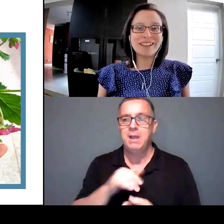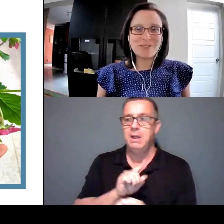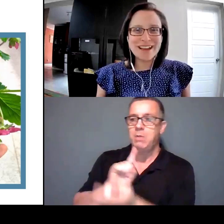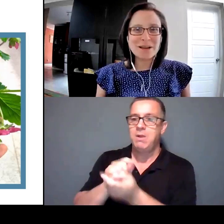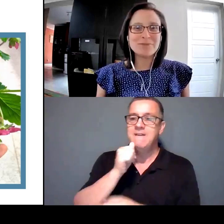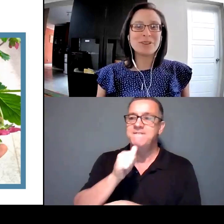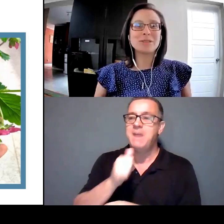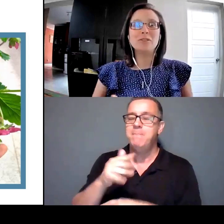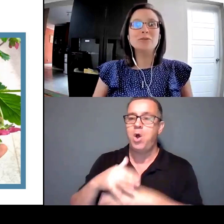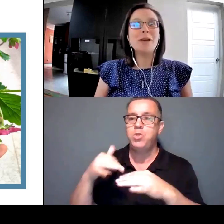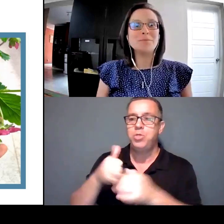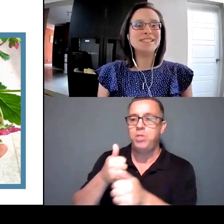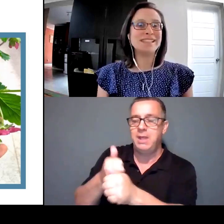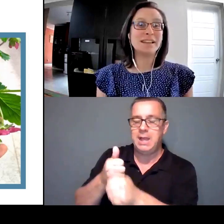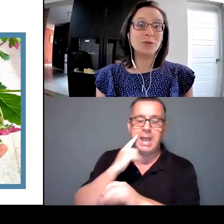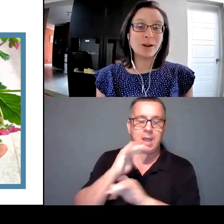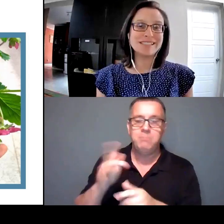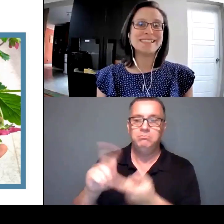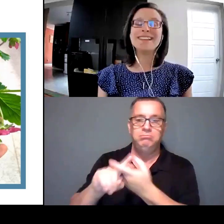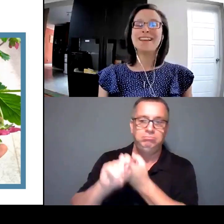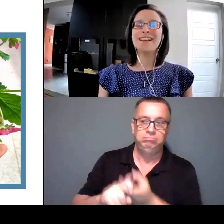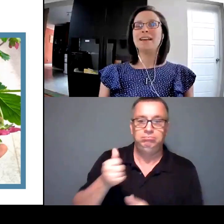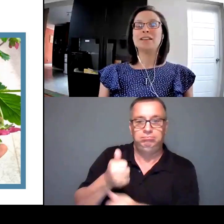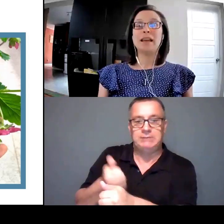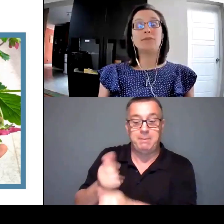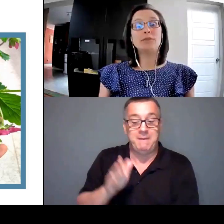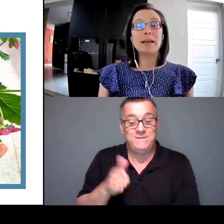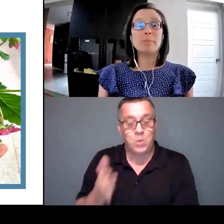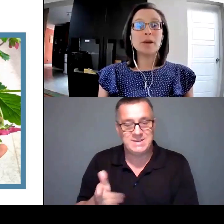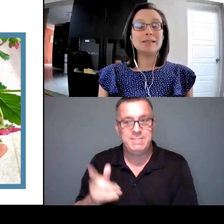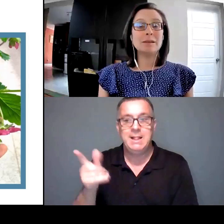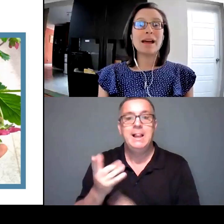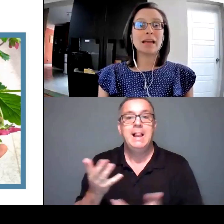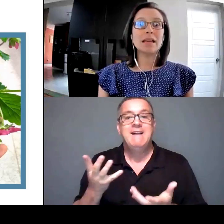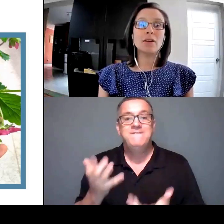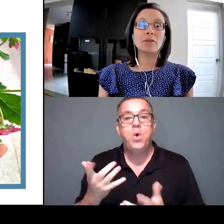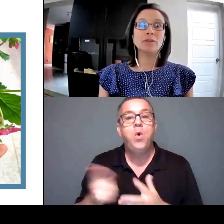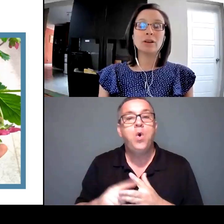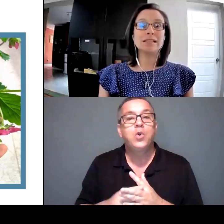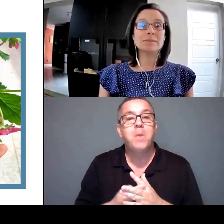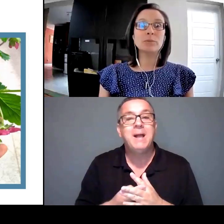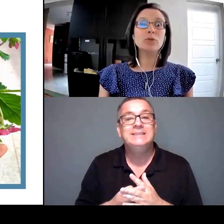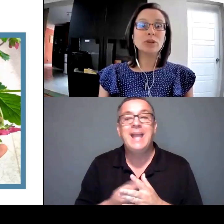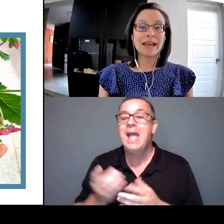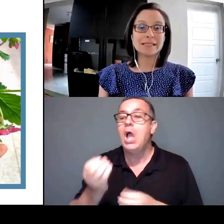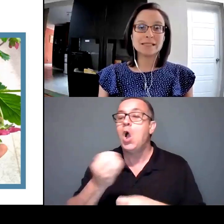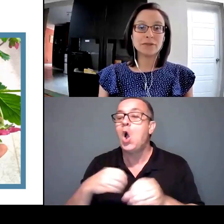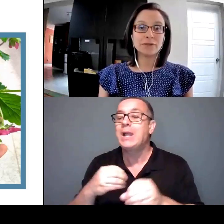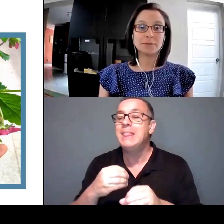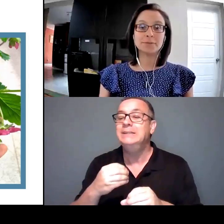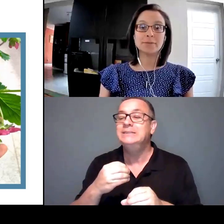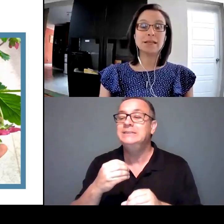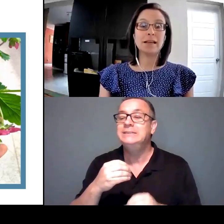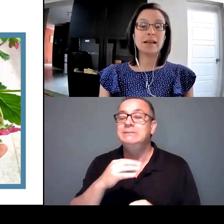autochtone incroyable. On est devenus amis. C'était une voisine elle voulait démarrer un organisme à but non